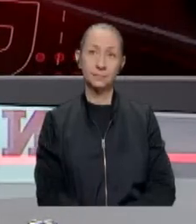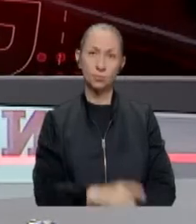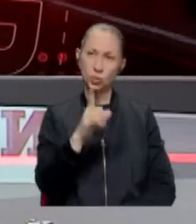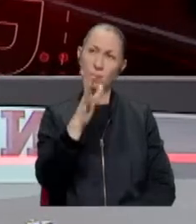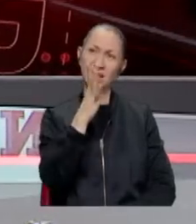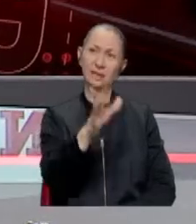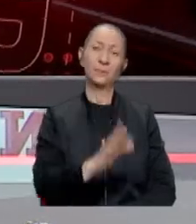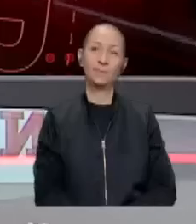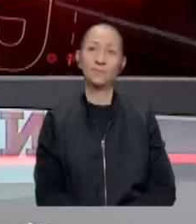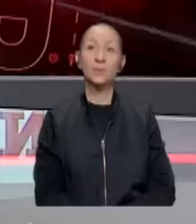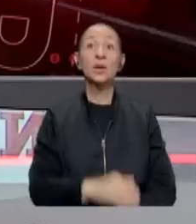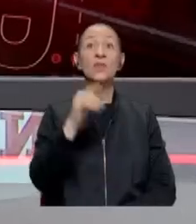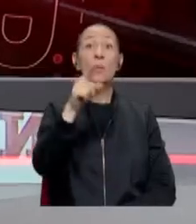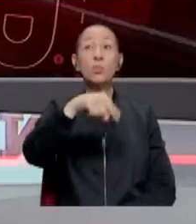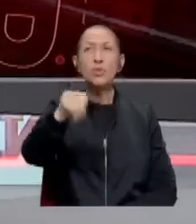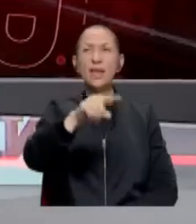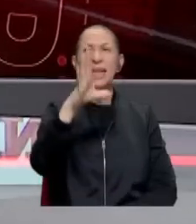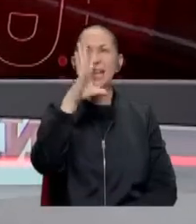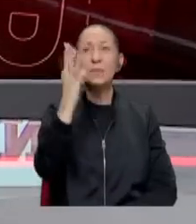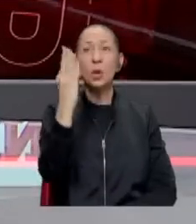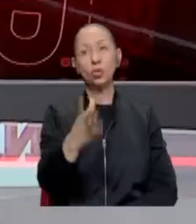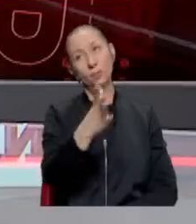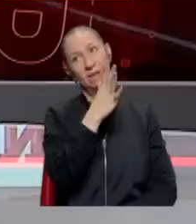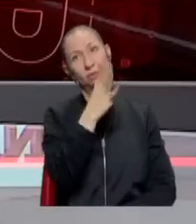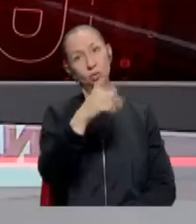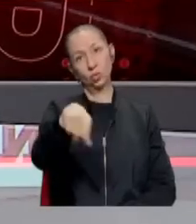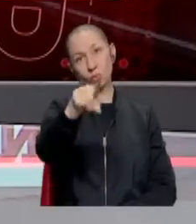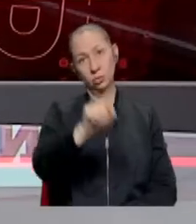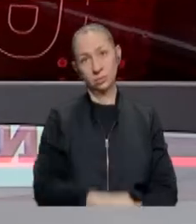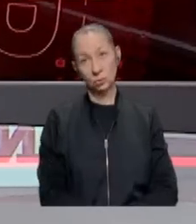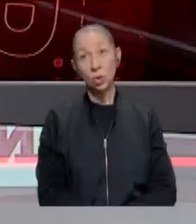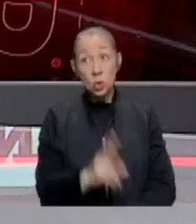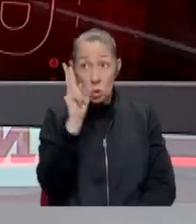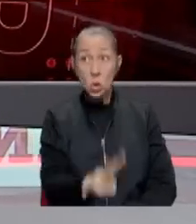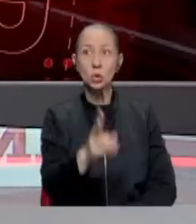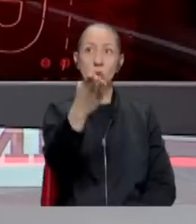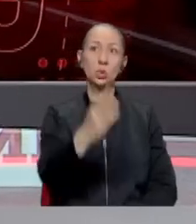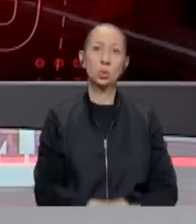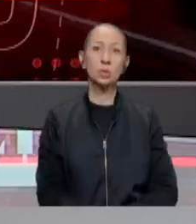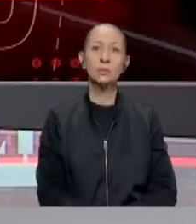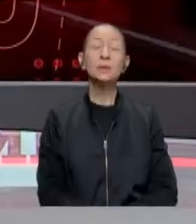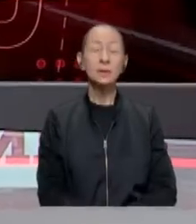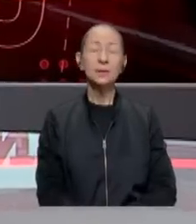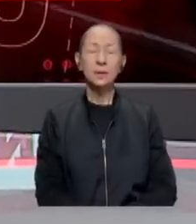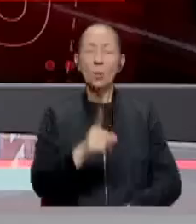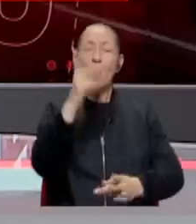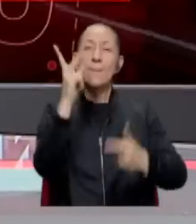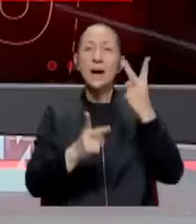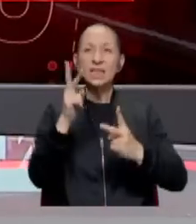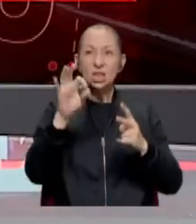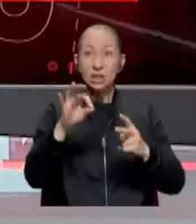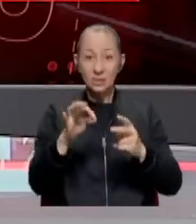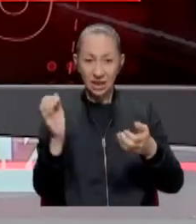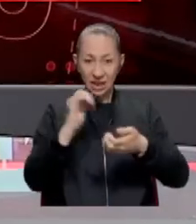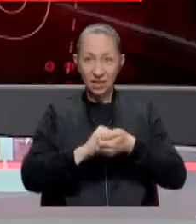bunu bilesiniz ve bunların kimler olduğunu da biliyorsunuz görüyorsunuz bunların bazıları şimdi